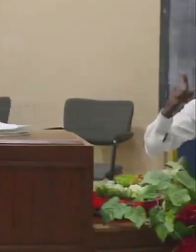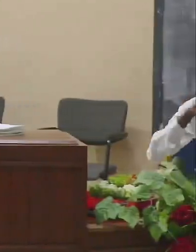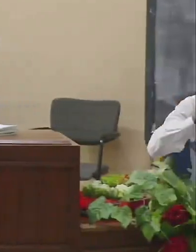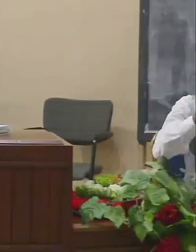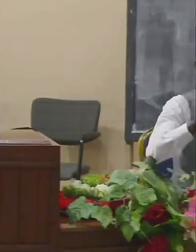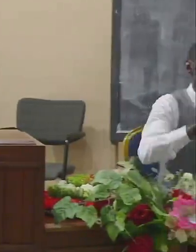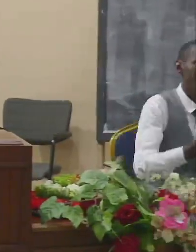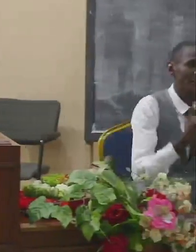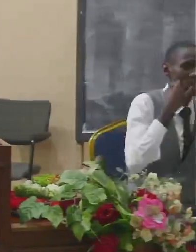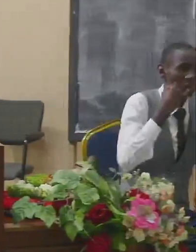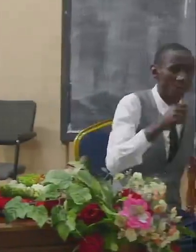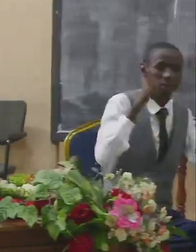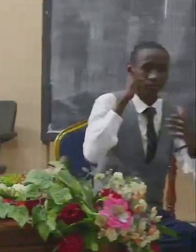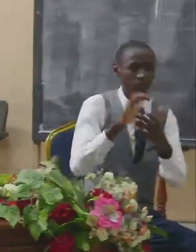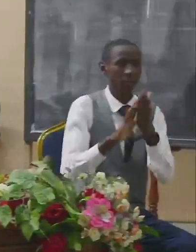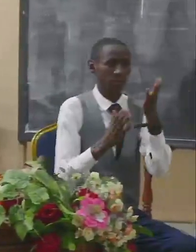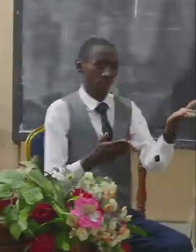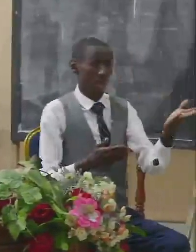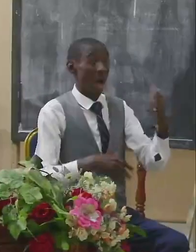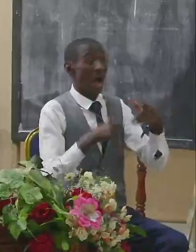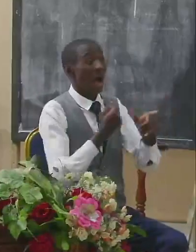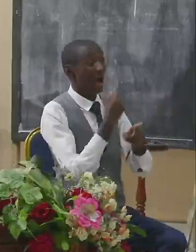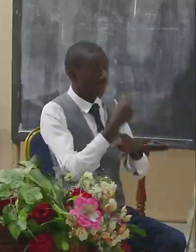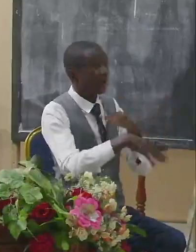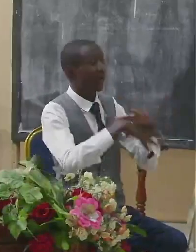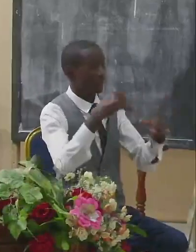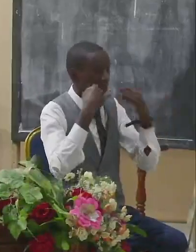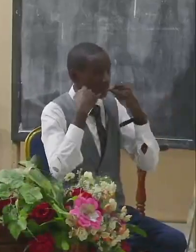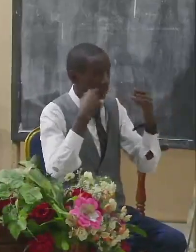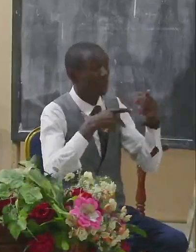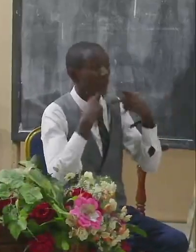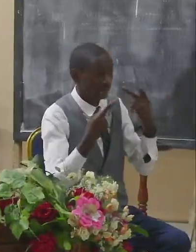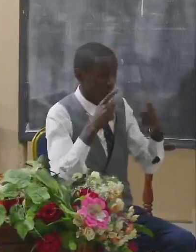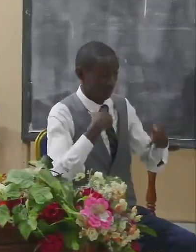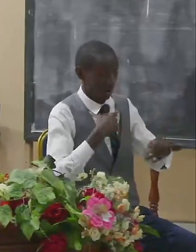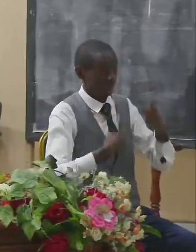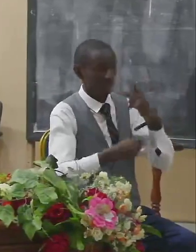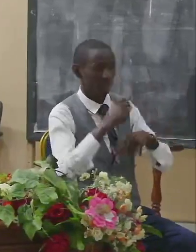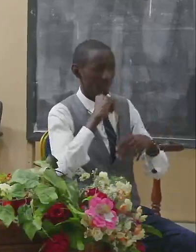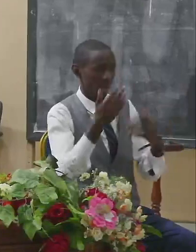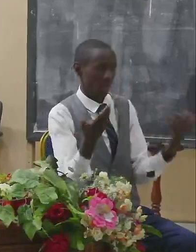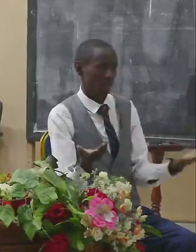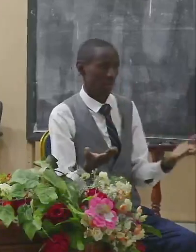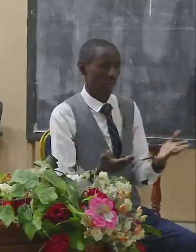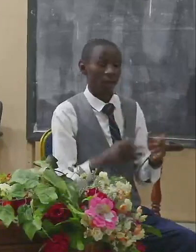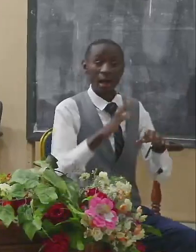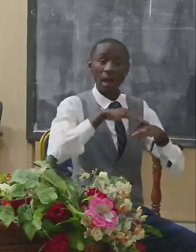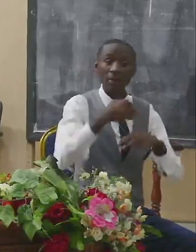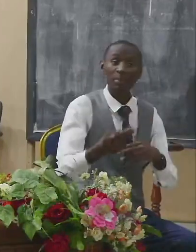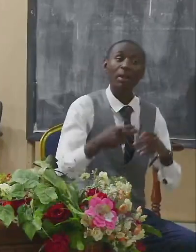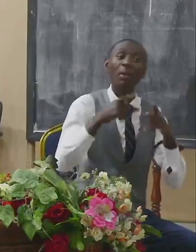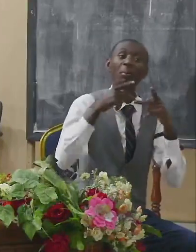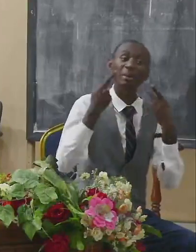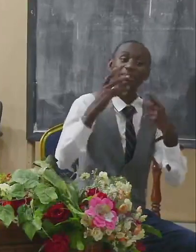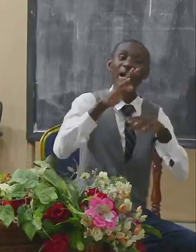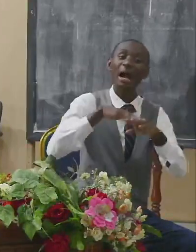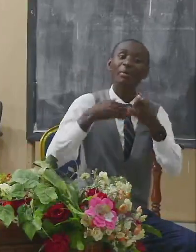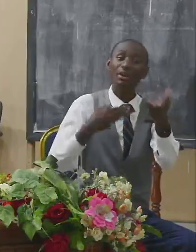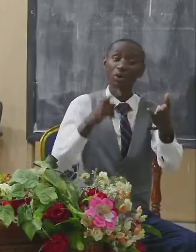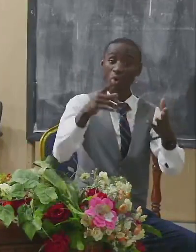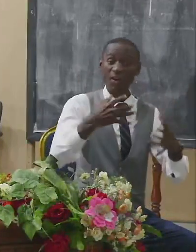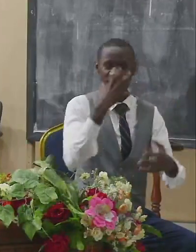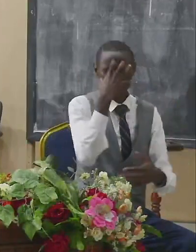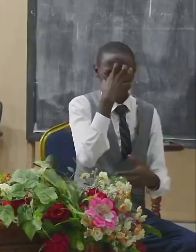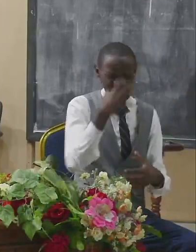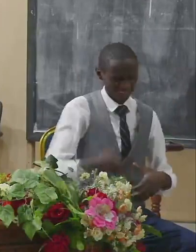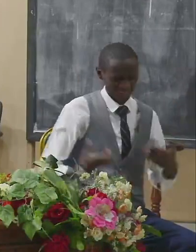à ta femme. Unaanza ambia mke wako. Va dire au pasteur que moi je viens pas. Enda ambia mchungaji kama sitakuja. Le pasteur t'appelle. Mchungaji anakuita. Tu es fâché, tu ne